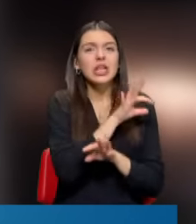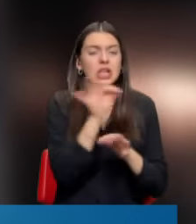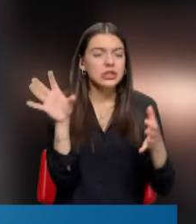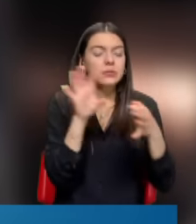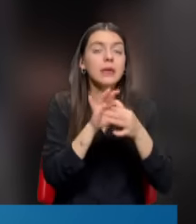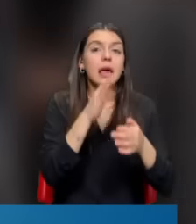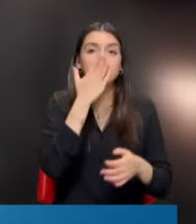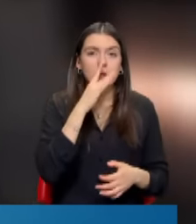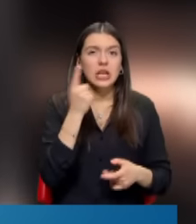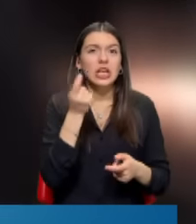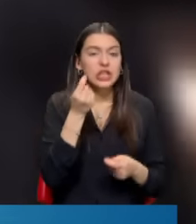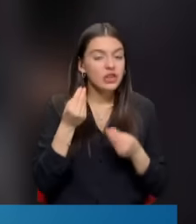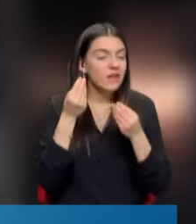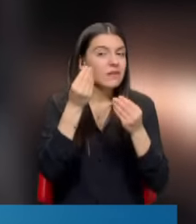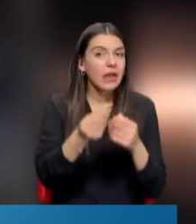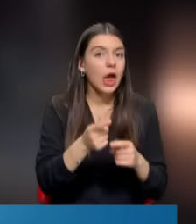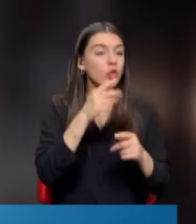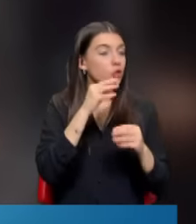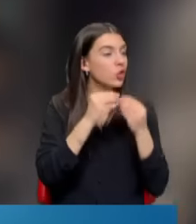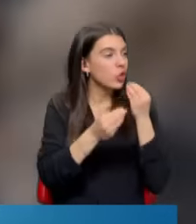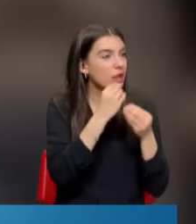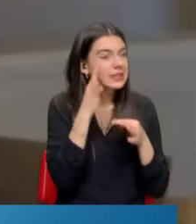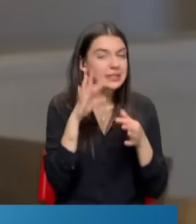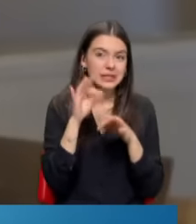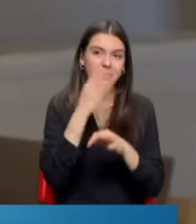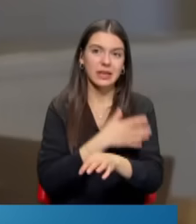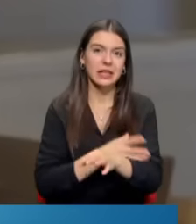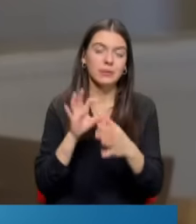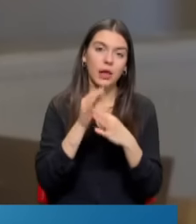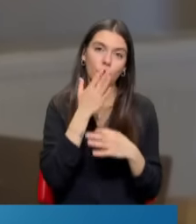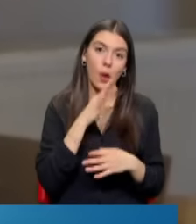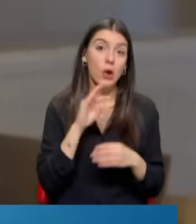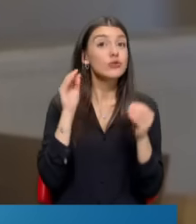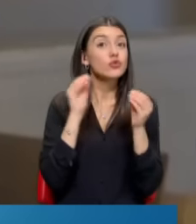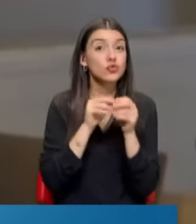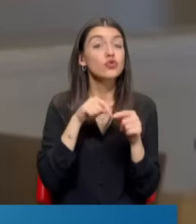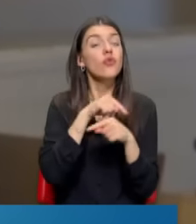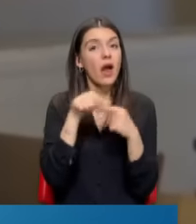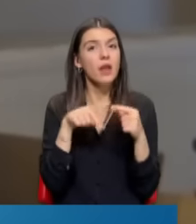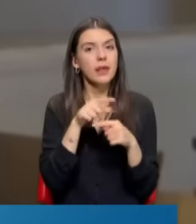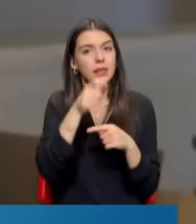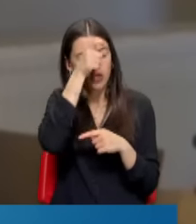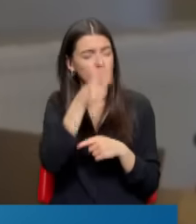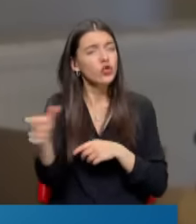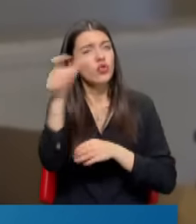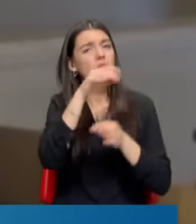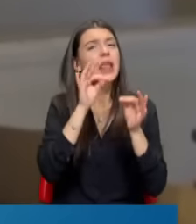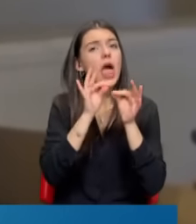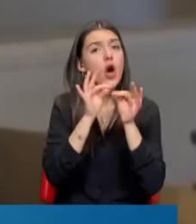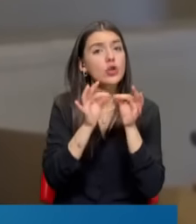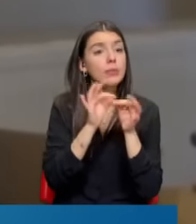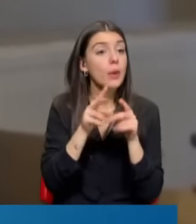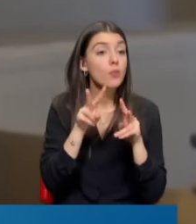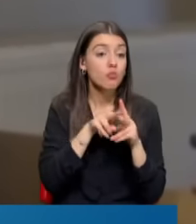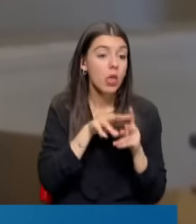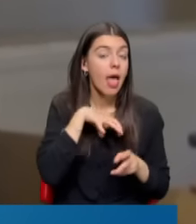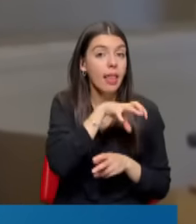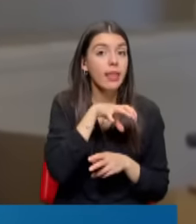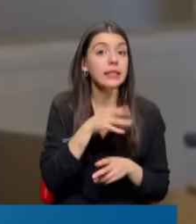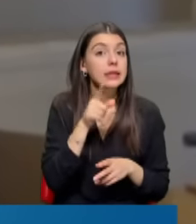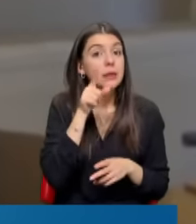yani işverenlerle, yok tüketicilerin arasındaki bir konu değil. Suçlu aramaktansa Türkiye'nin ekonomisini, ekonomik modelini daha